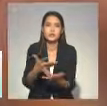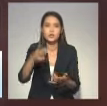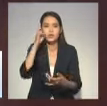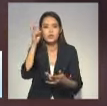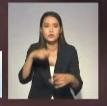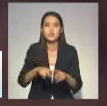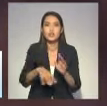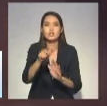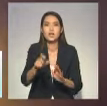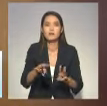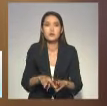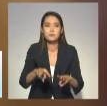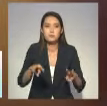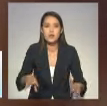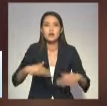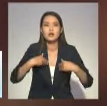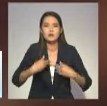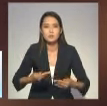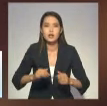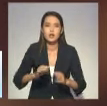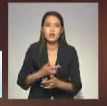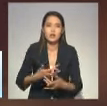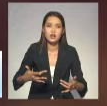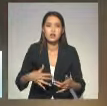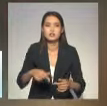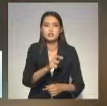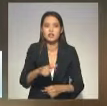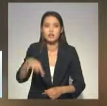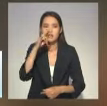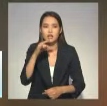также депутаты маслихатов, представители Дома дружбы и Ассамблеи народа